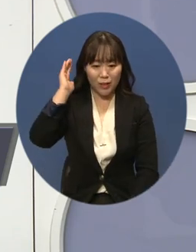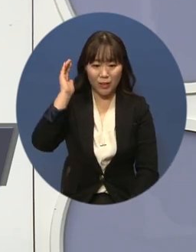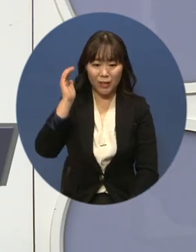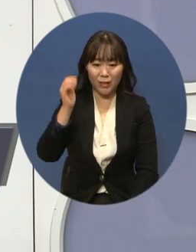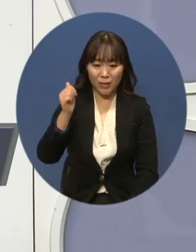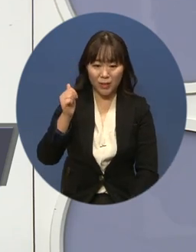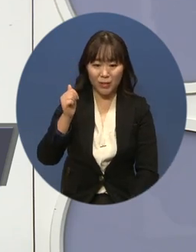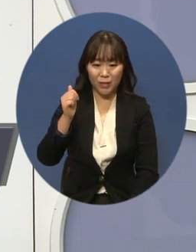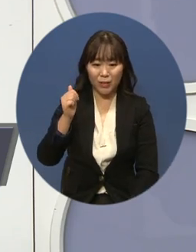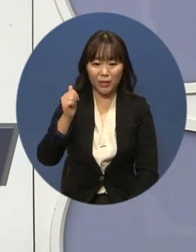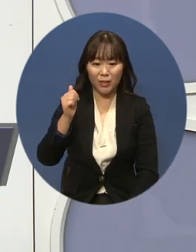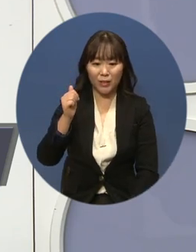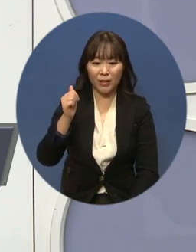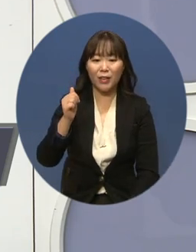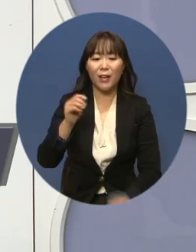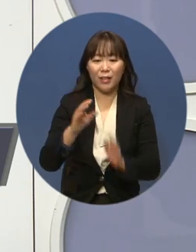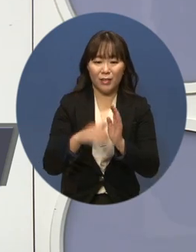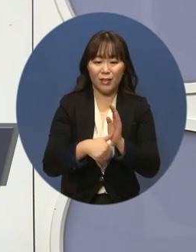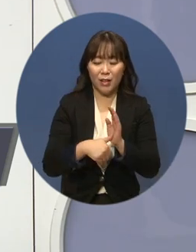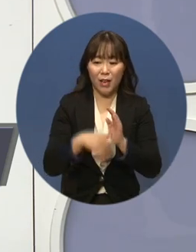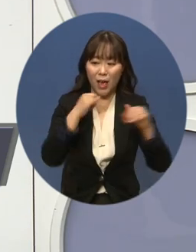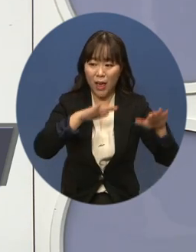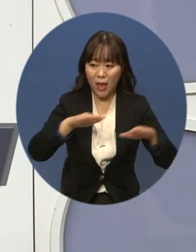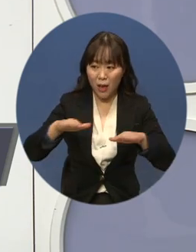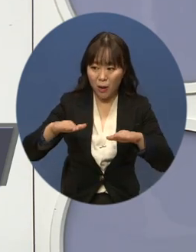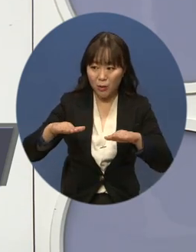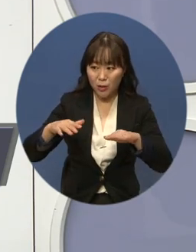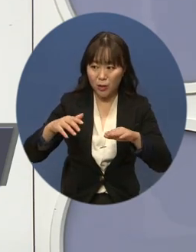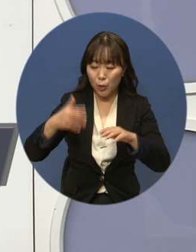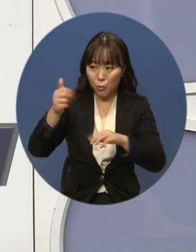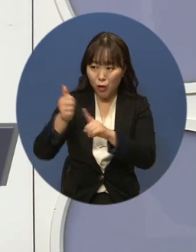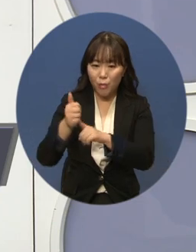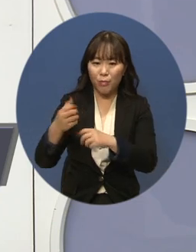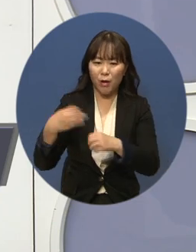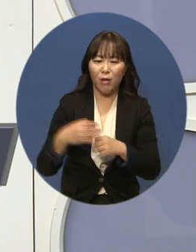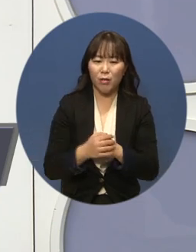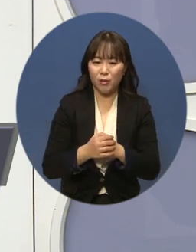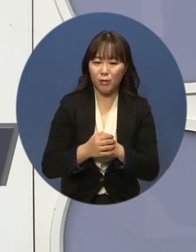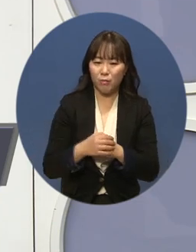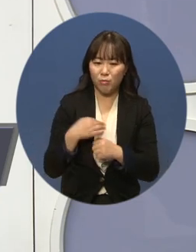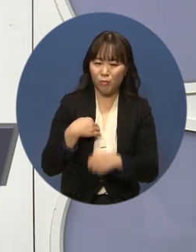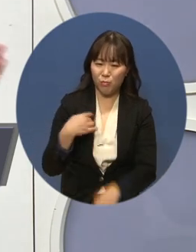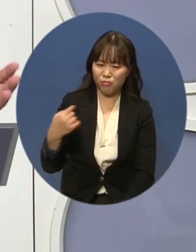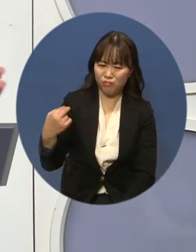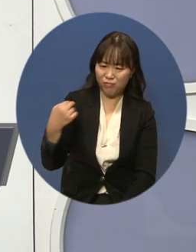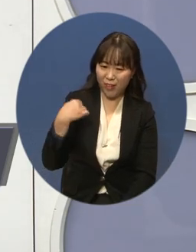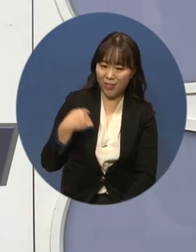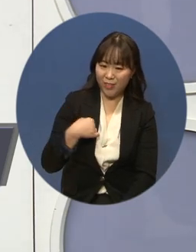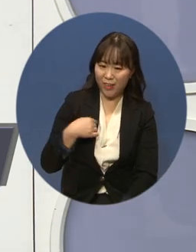해양수산부 장관께서 저를 좀 유심하게 지켜봤던가 봐요. 내 약점은 못 보시고.